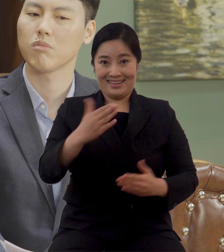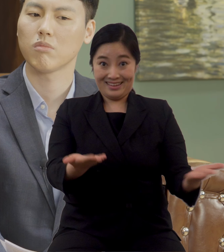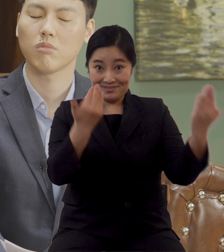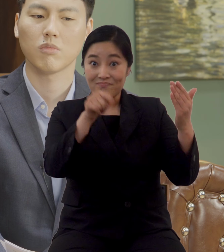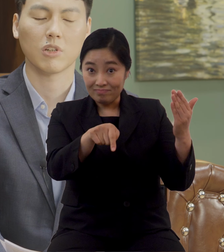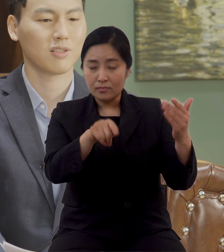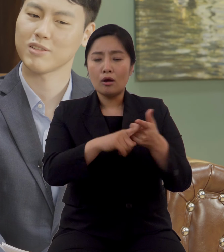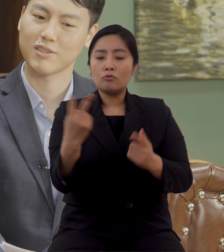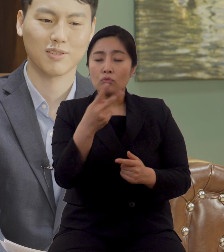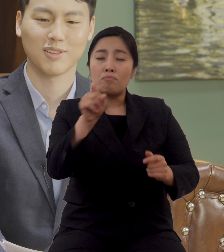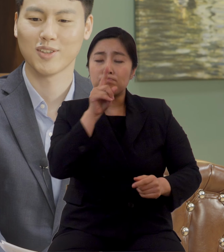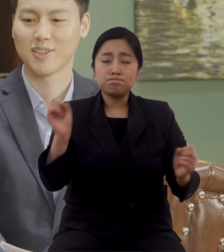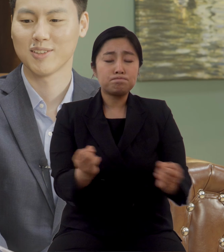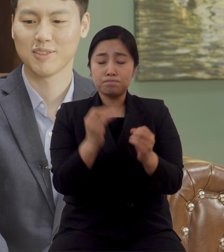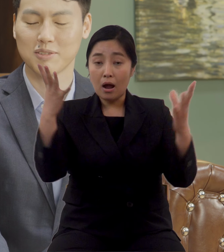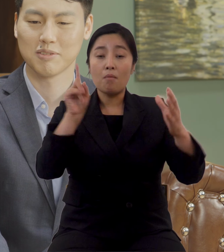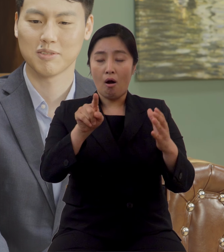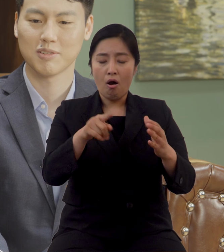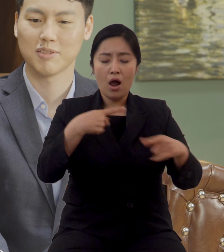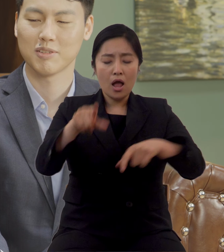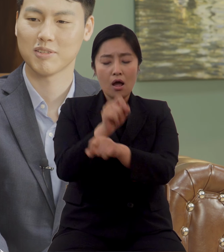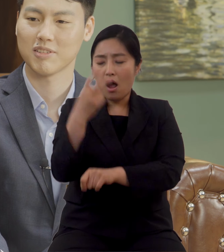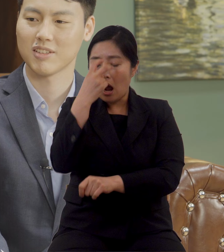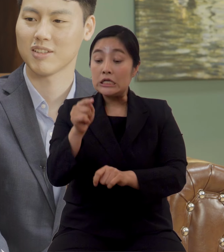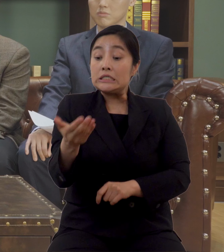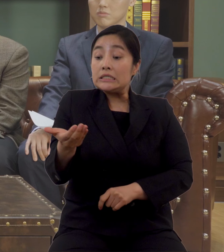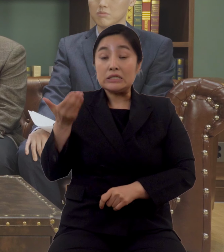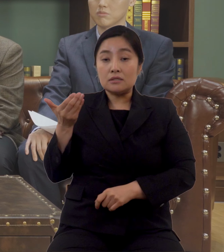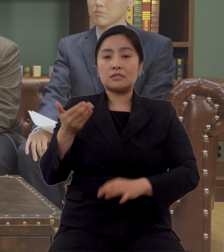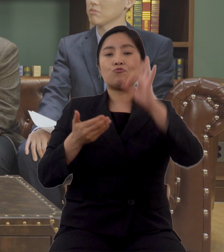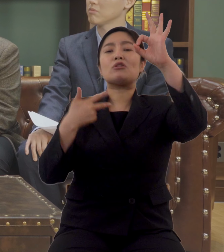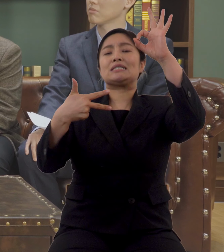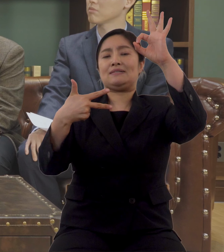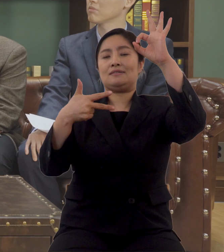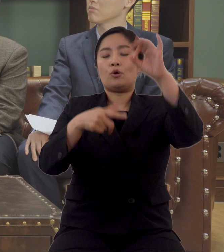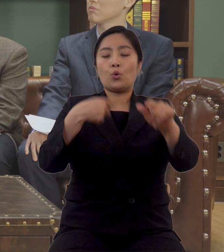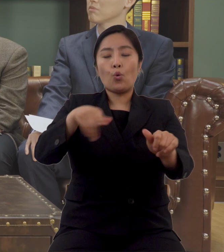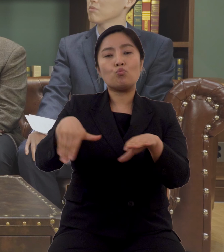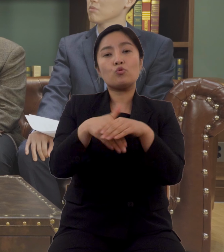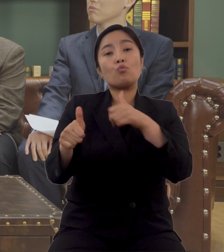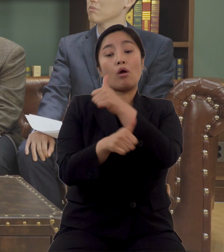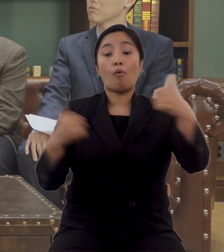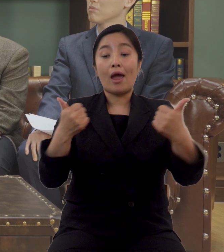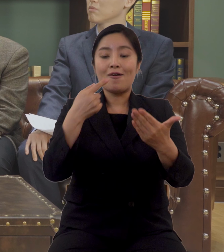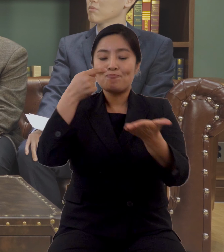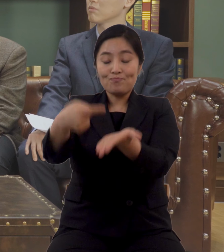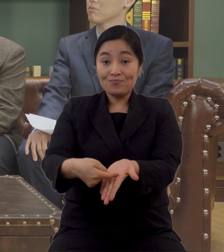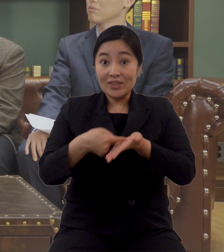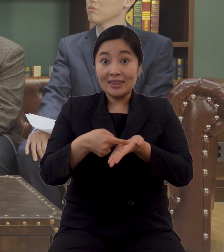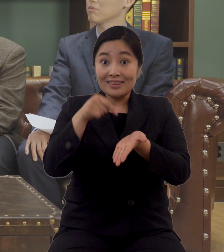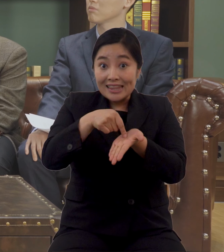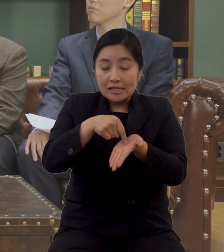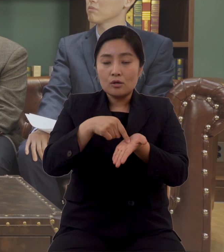공동아시안게임 유치건인데요. 먼저 이 건의 시작은 행정사무감사 더 이전인 10월 7일 교문위 회의